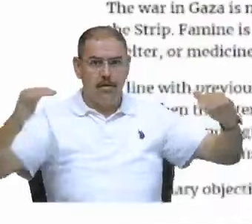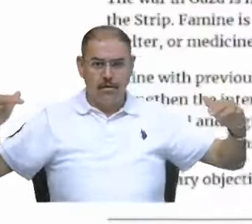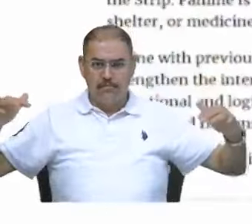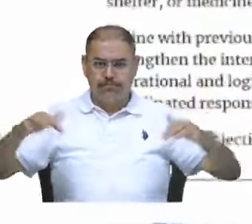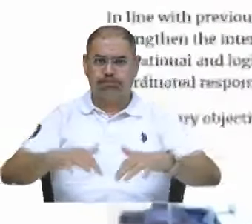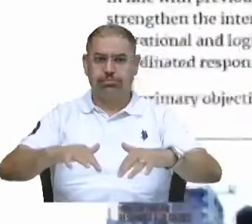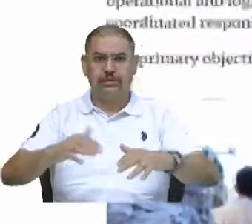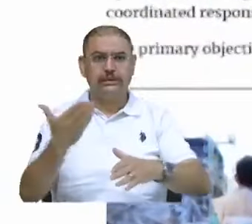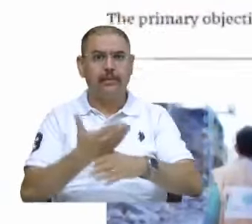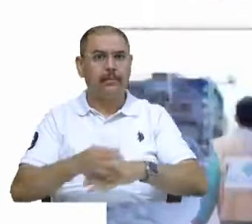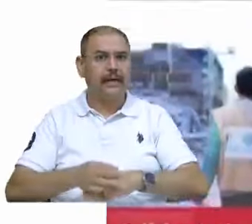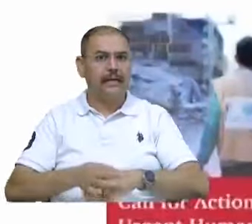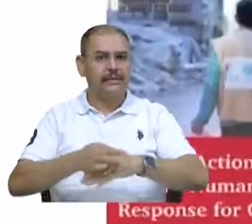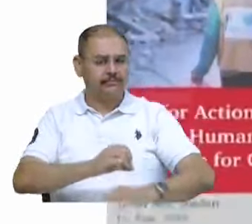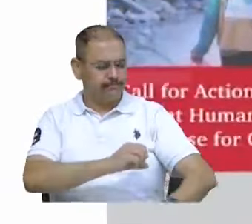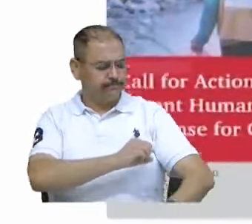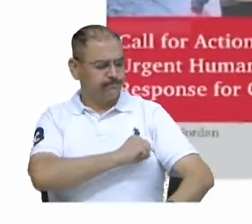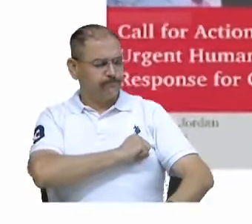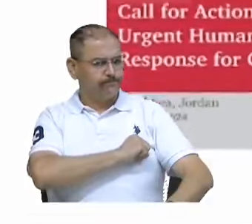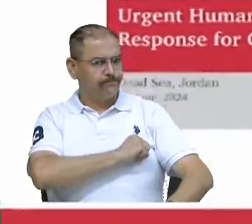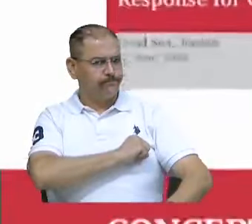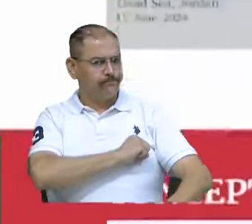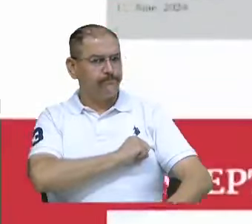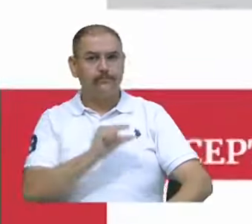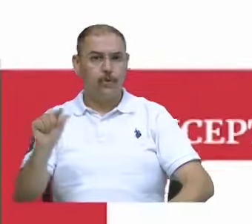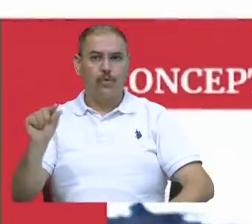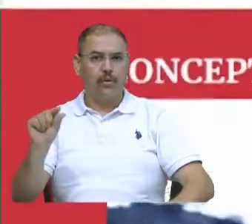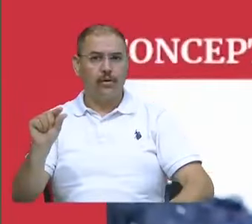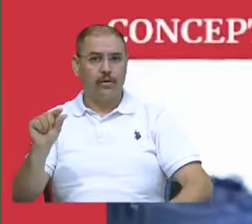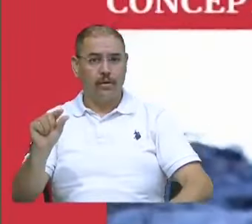غزه بدعوه من جلاله الملك وبالشراكة